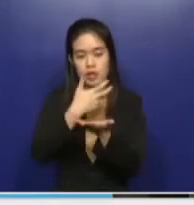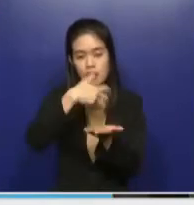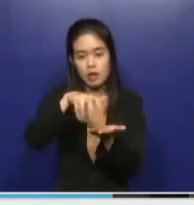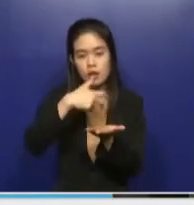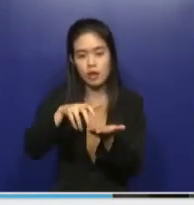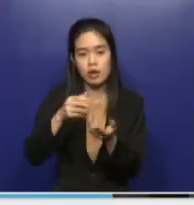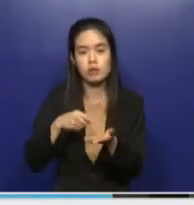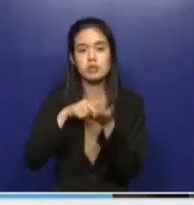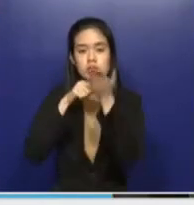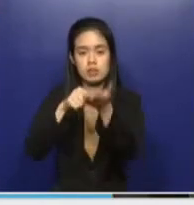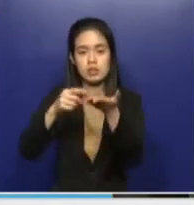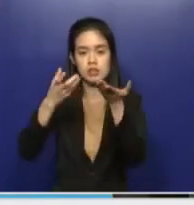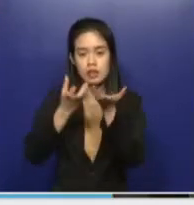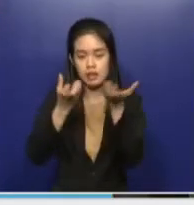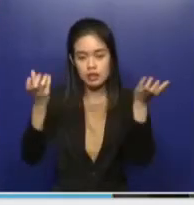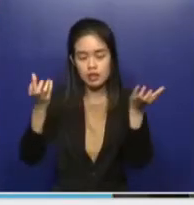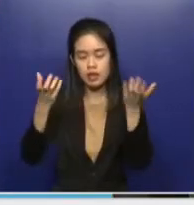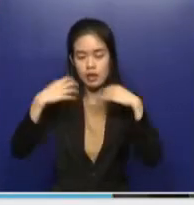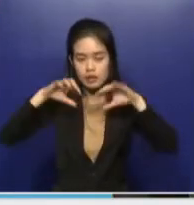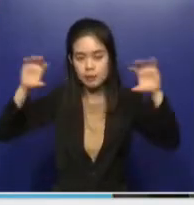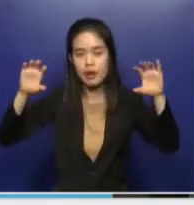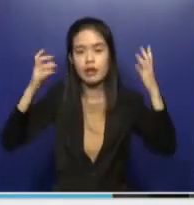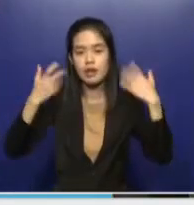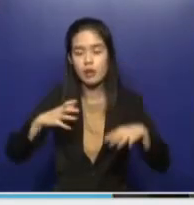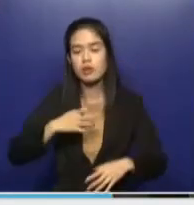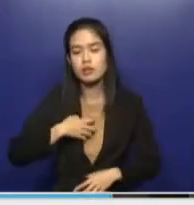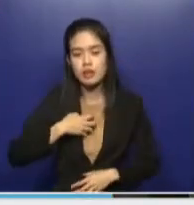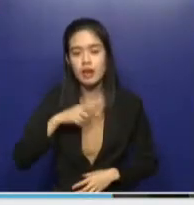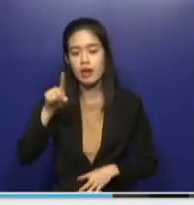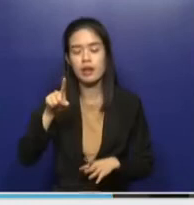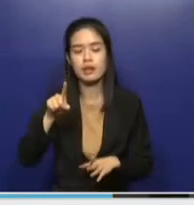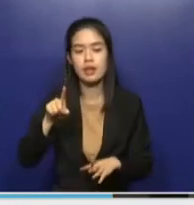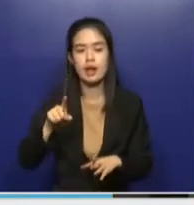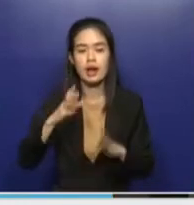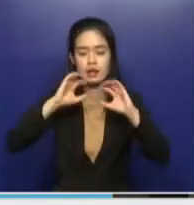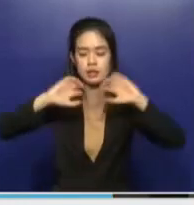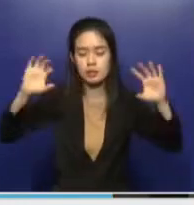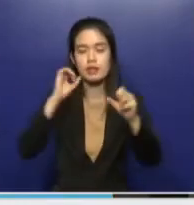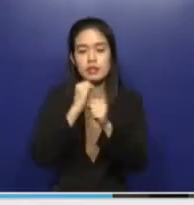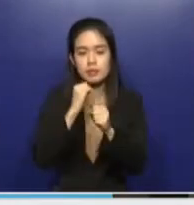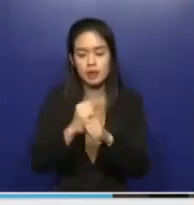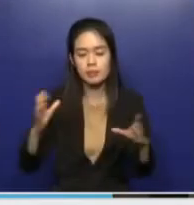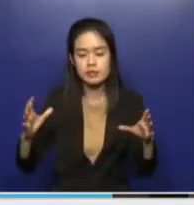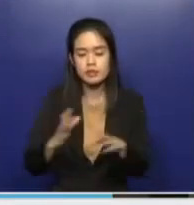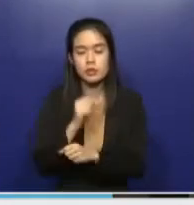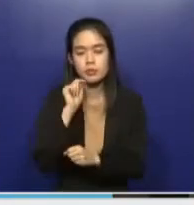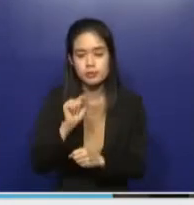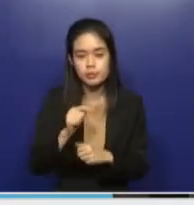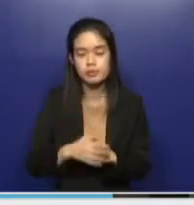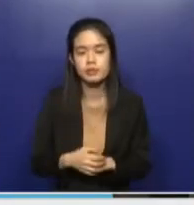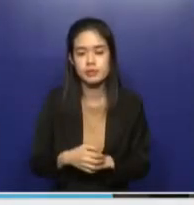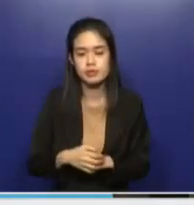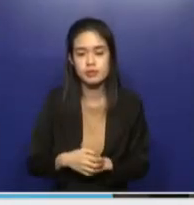าลด้วยความตั้งใจจริงและอยากเห็นรัฐบาลประสบความสำเร็จในการสรุปบทเรียนนี้ท่านจะเห็นว่